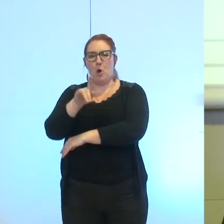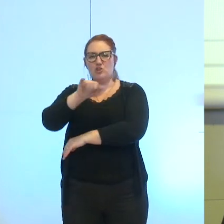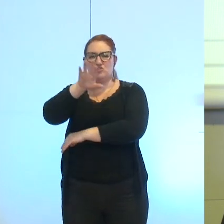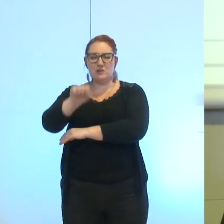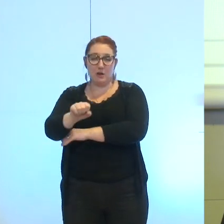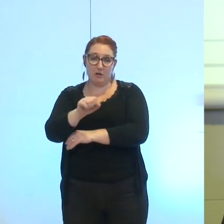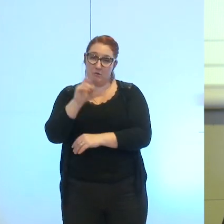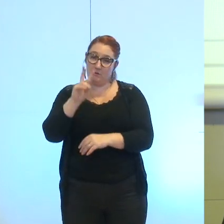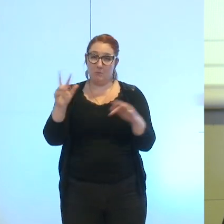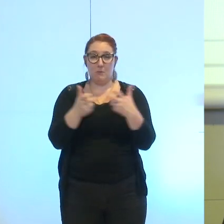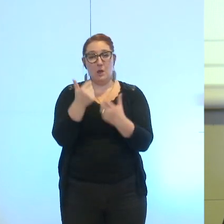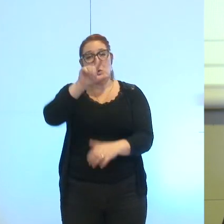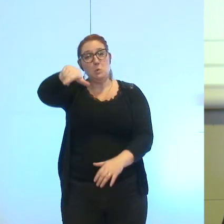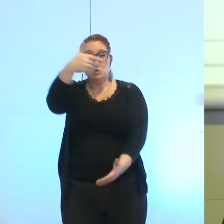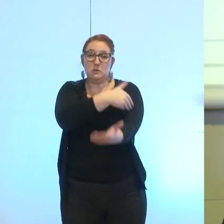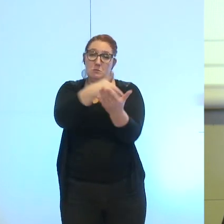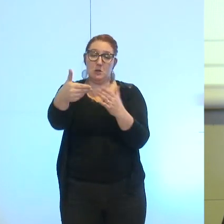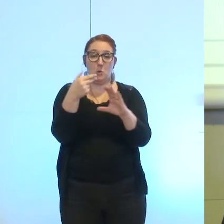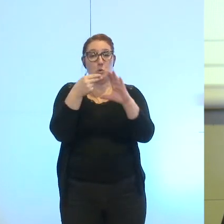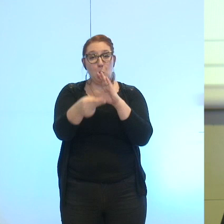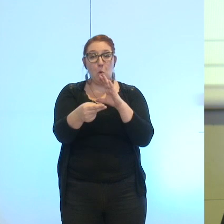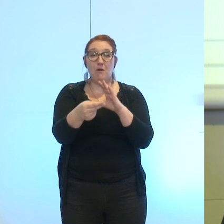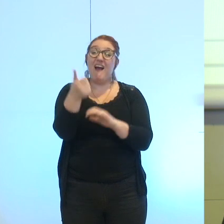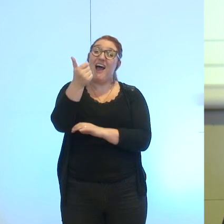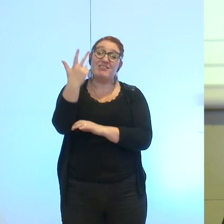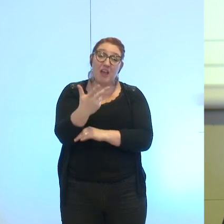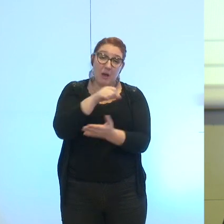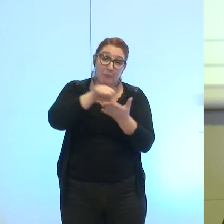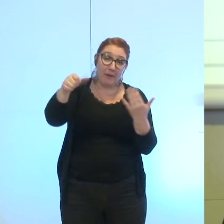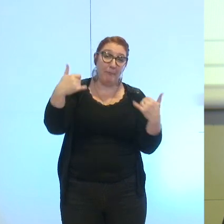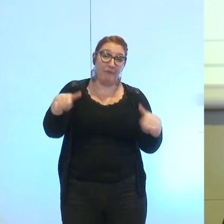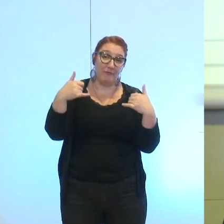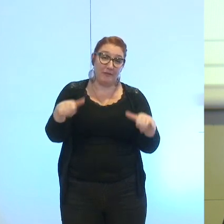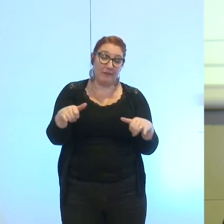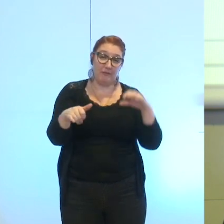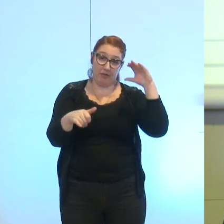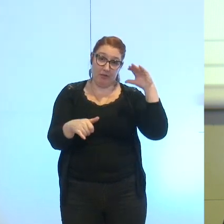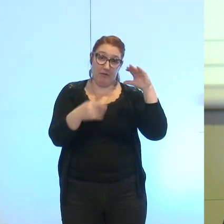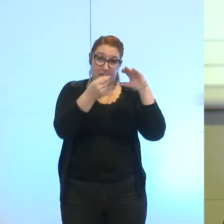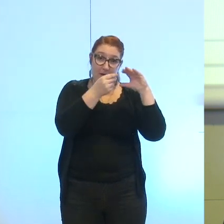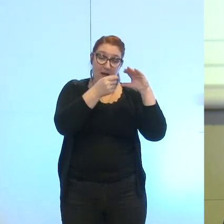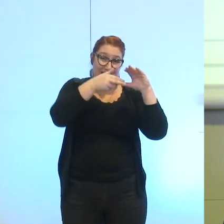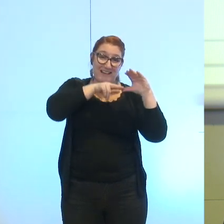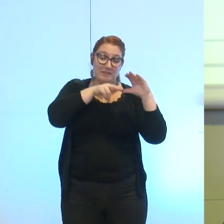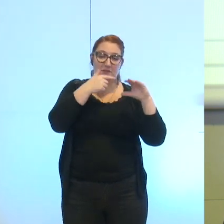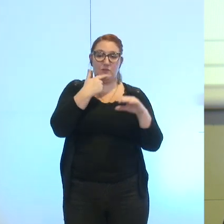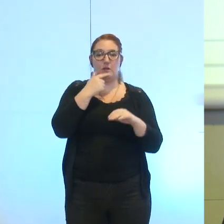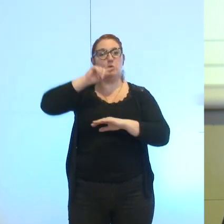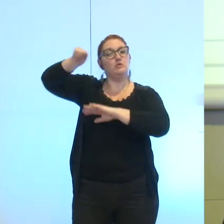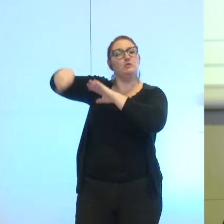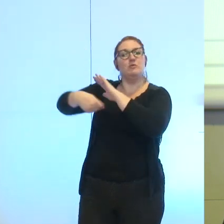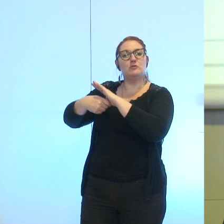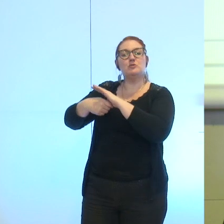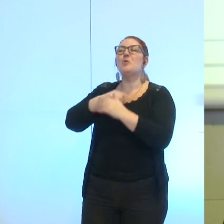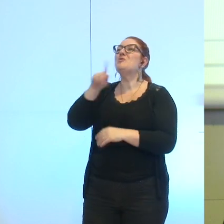d'euros dont un tiers reste encore payé cette réalisation a été beaucoup moins financée par les subventions